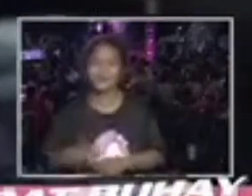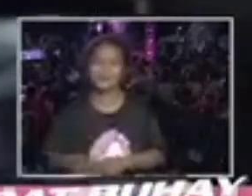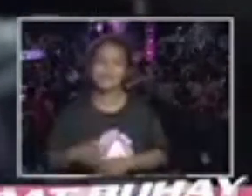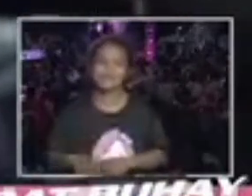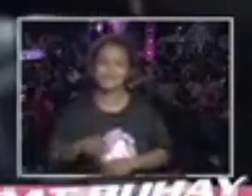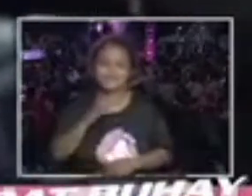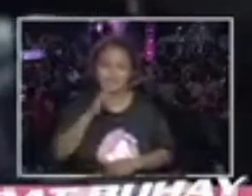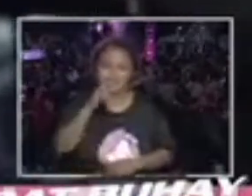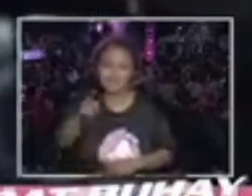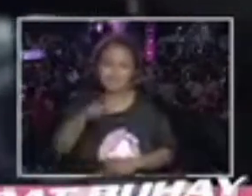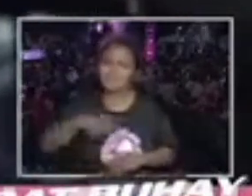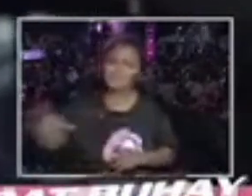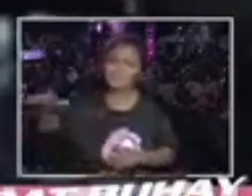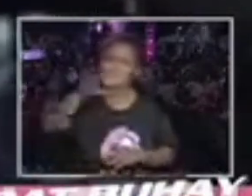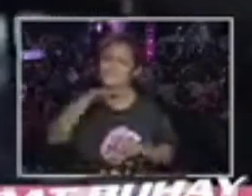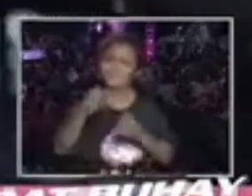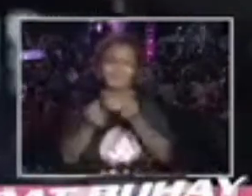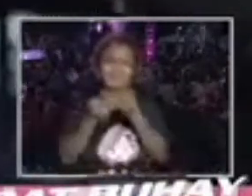Higit sa lahat,